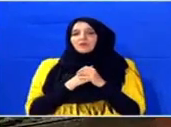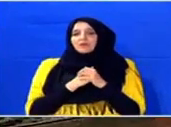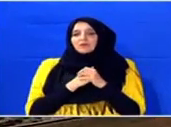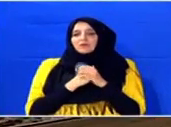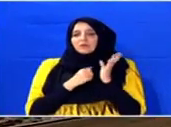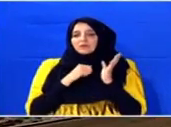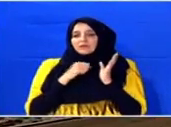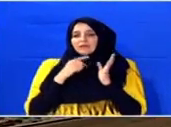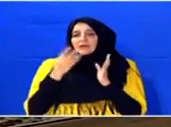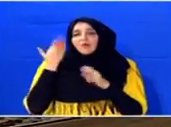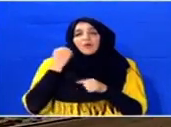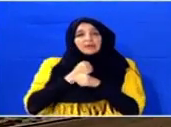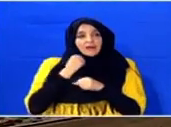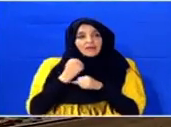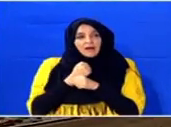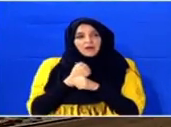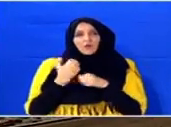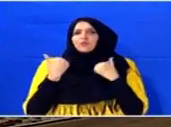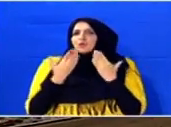كان بيخدمه الشخصيات